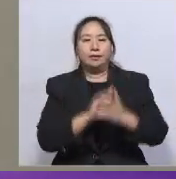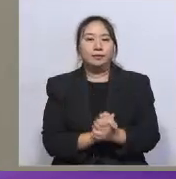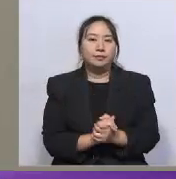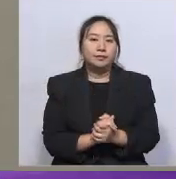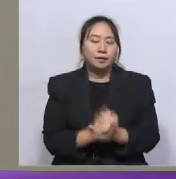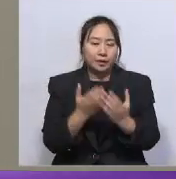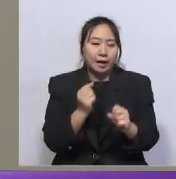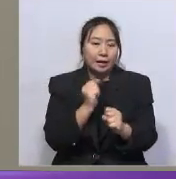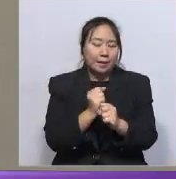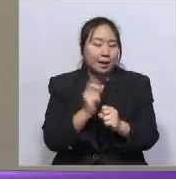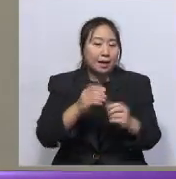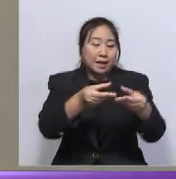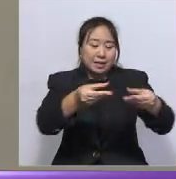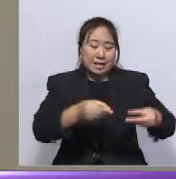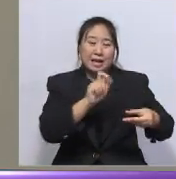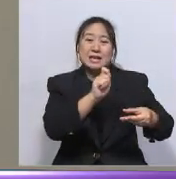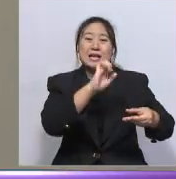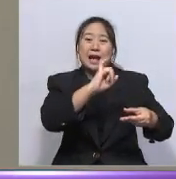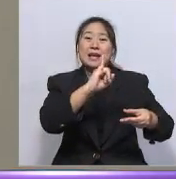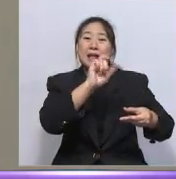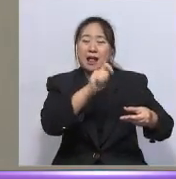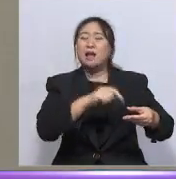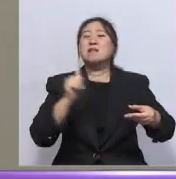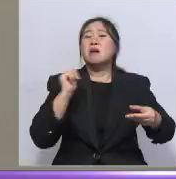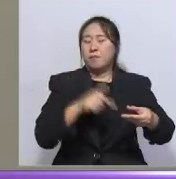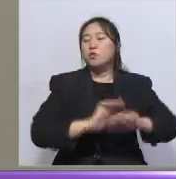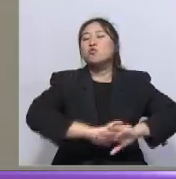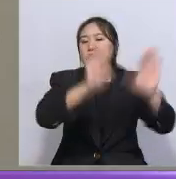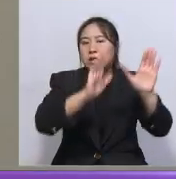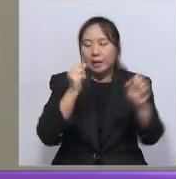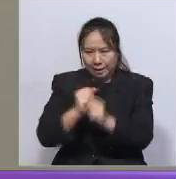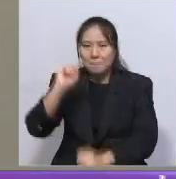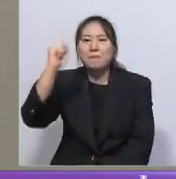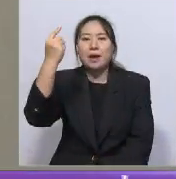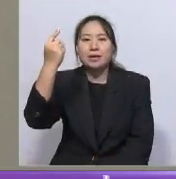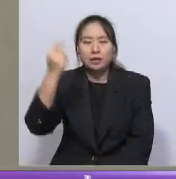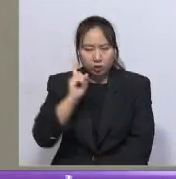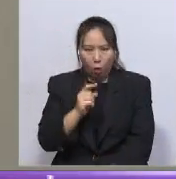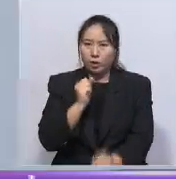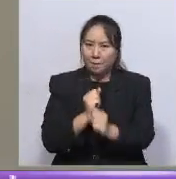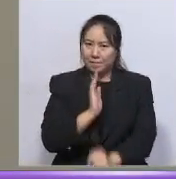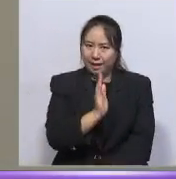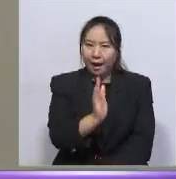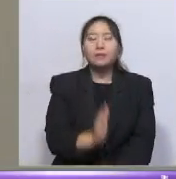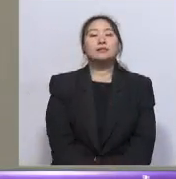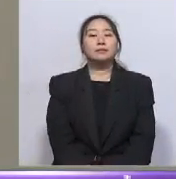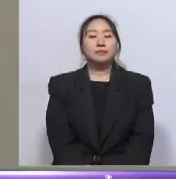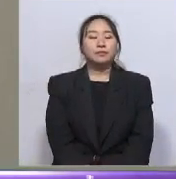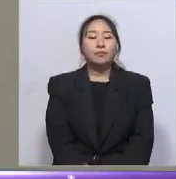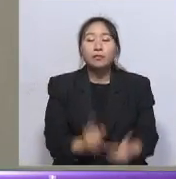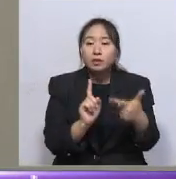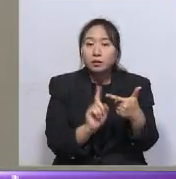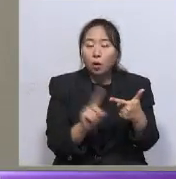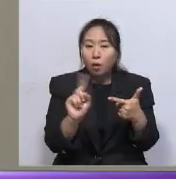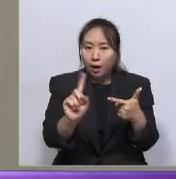การยกเลิกการศึกษาเยฉบับเดิมนะจะต้องทำการศึกษาใหม่โดยนักวิชาการที่เป็นกลางอันที่สองเรื่อง